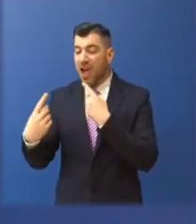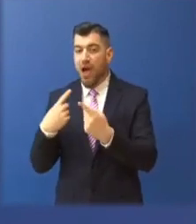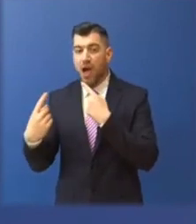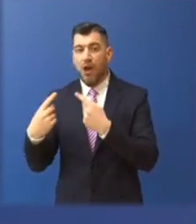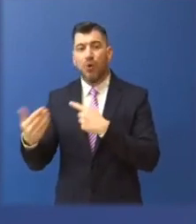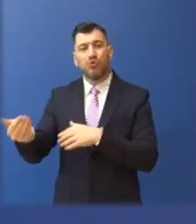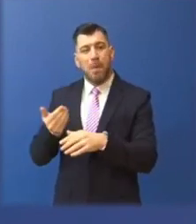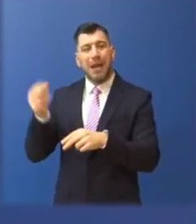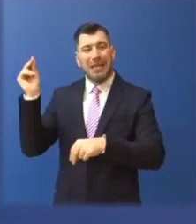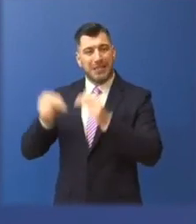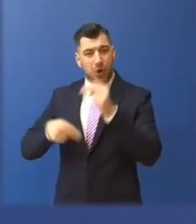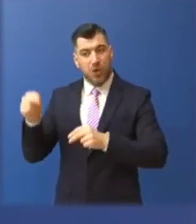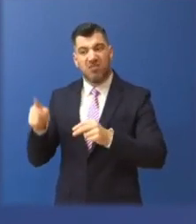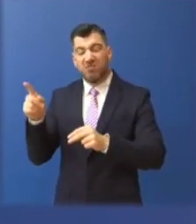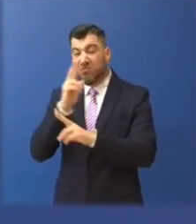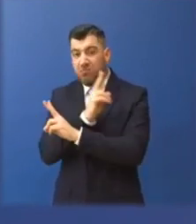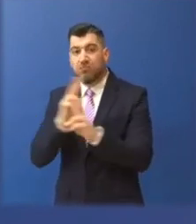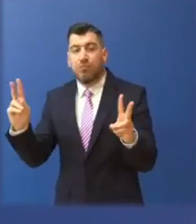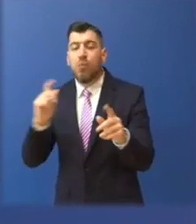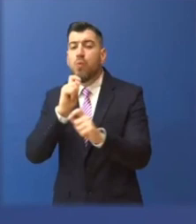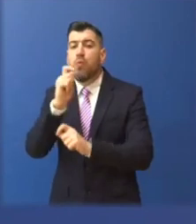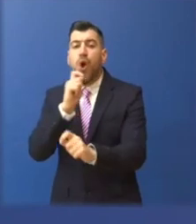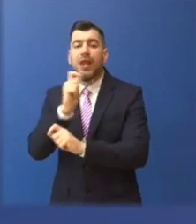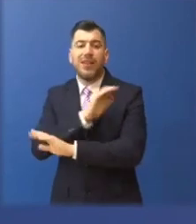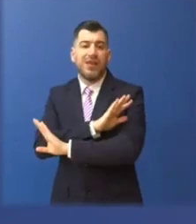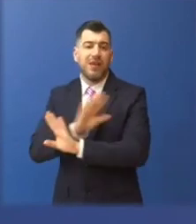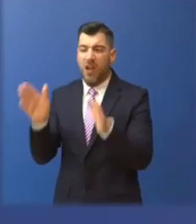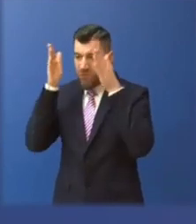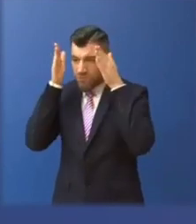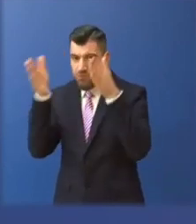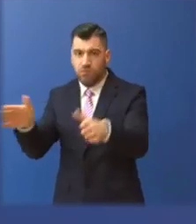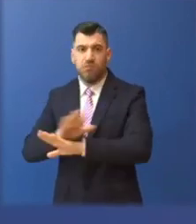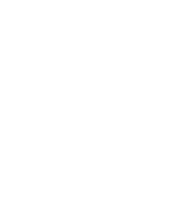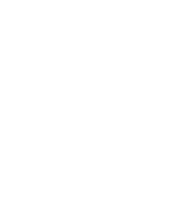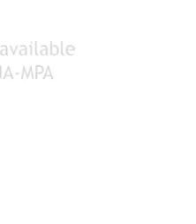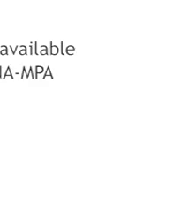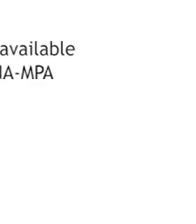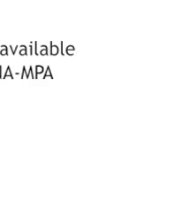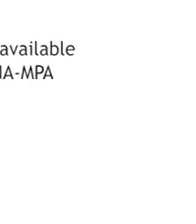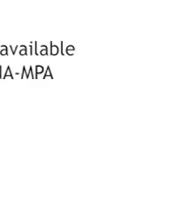αυτά πολιτικός, δίχως το παραμικρό ψήγμα μικροπολιτικής και τοξικότητας.